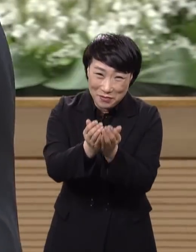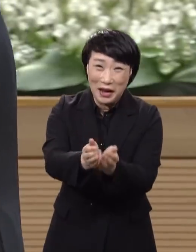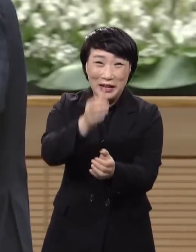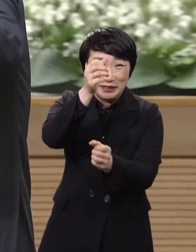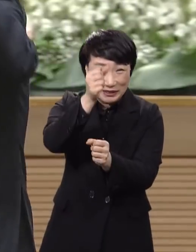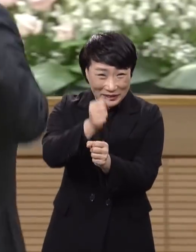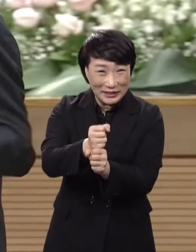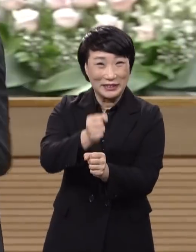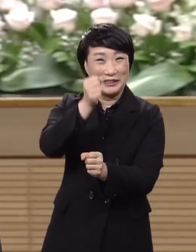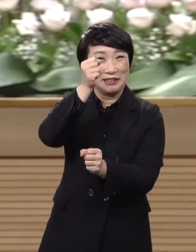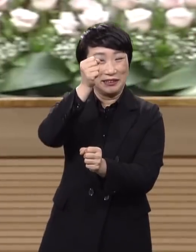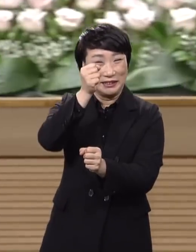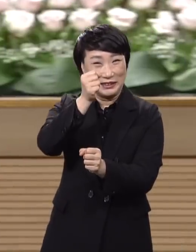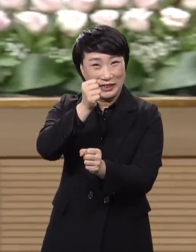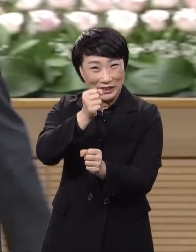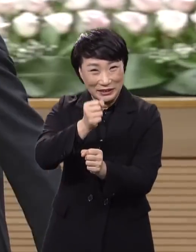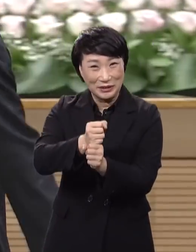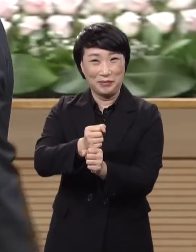말씀대로만